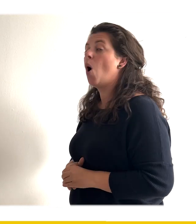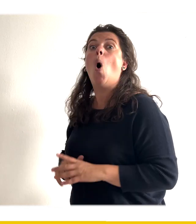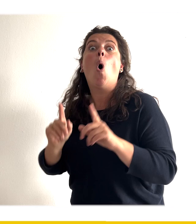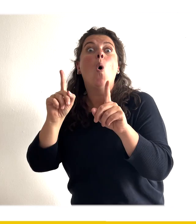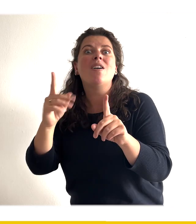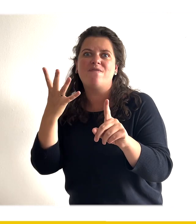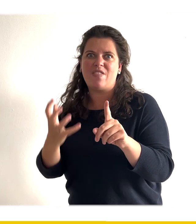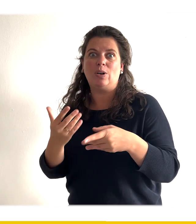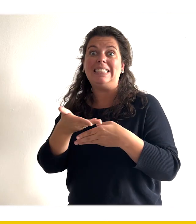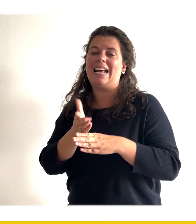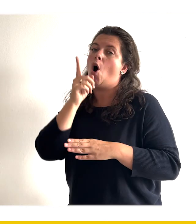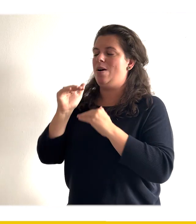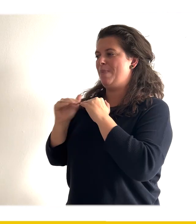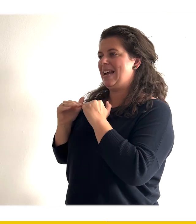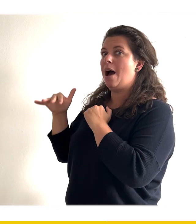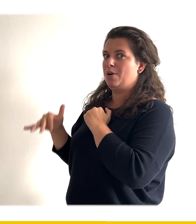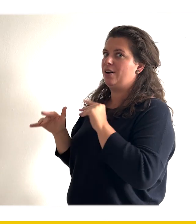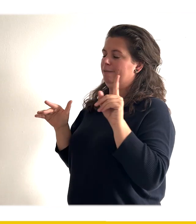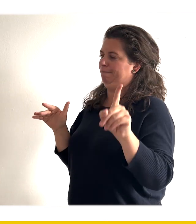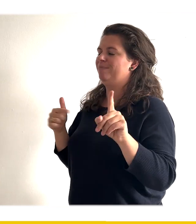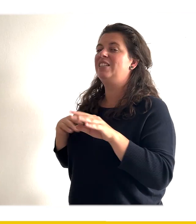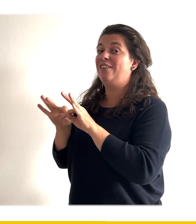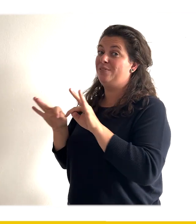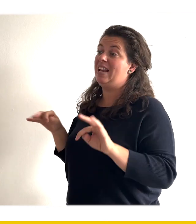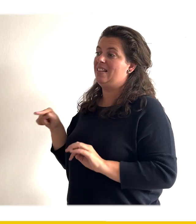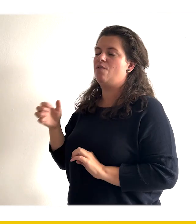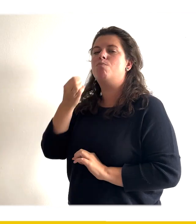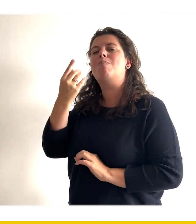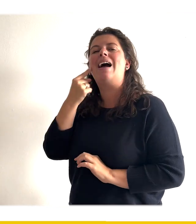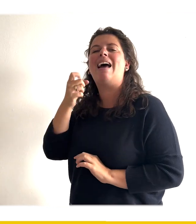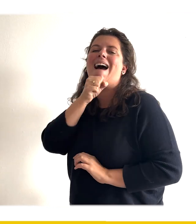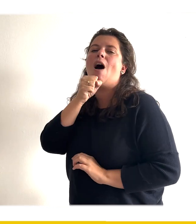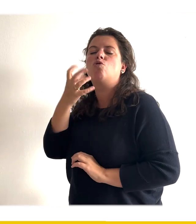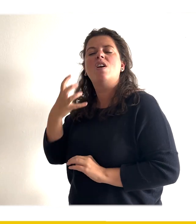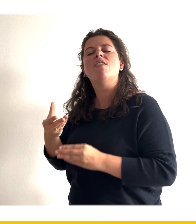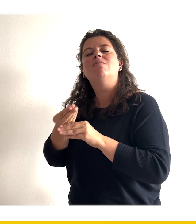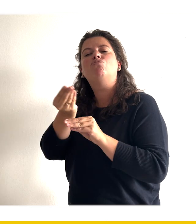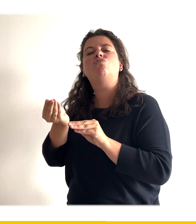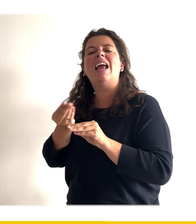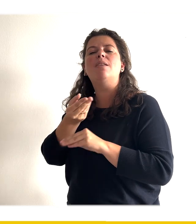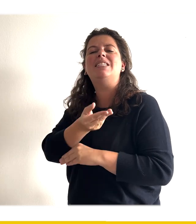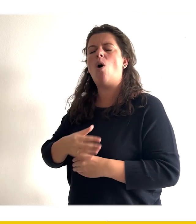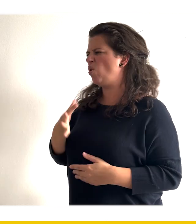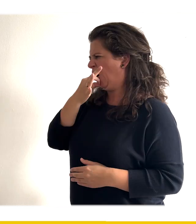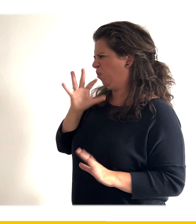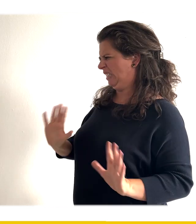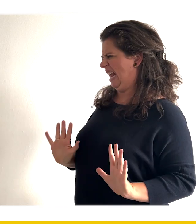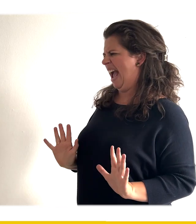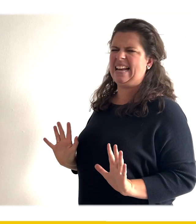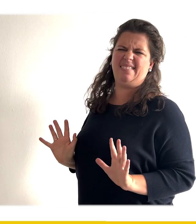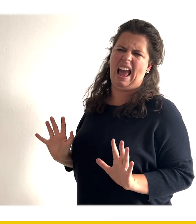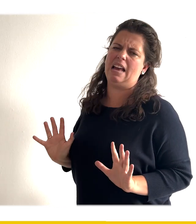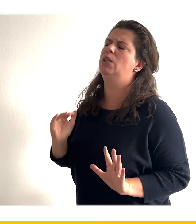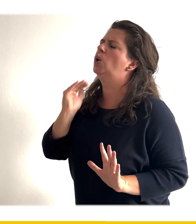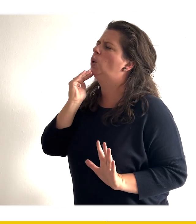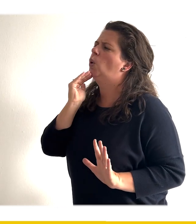wil delen. Heb ik in mijn kamer liggen. Wat dan? Nou, ik heb er nog een frikandel liggen van een paar dagen oud. Ik dacht, die wil ik wel even met jou delen. Nee, dat hoeft helemaal niet, Olly. Nee, hoor. Nee. Ik heb echt